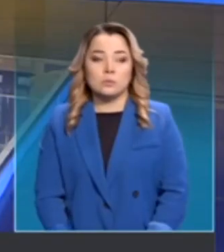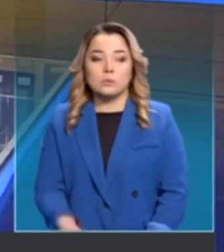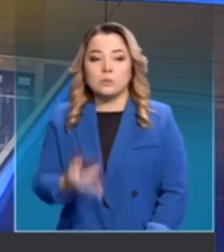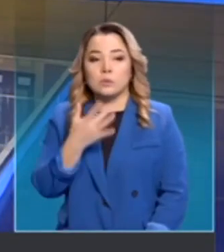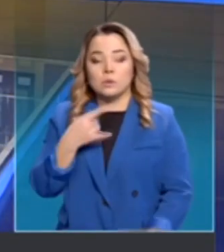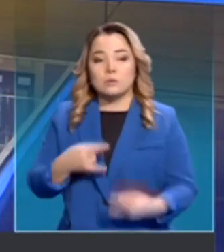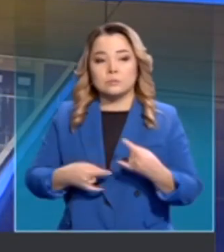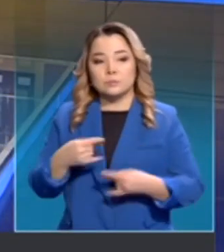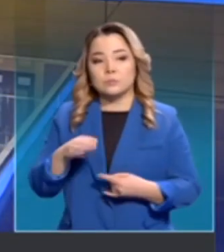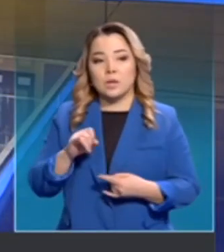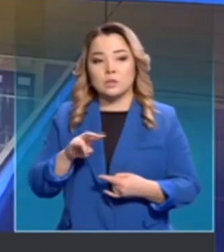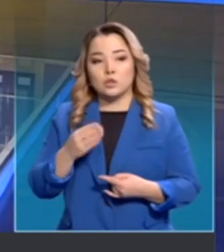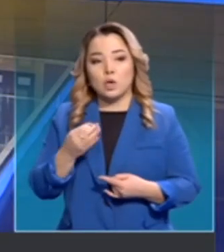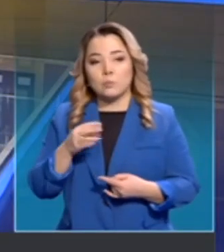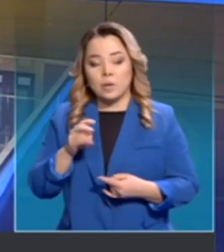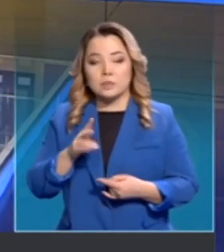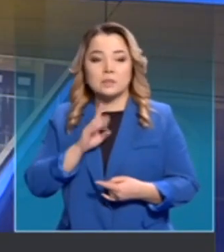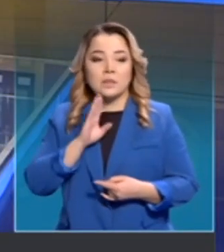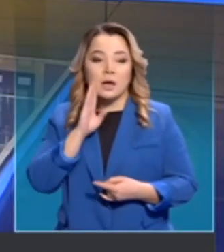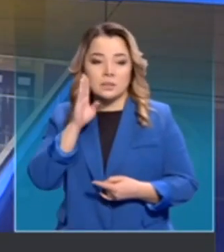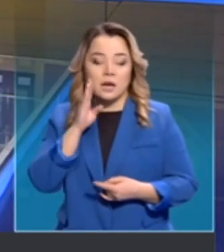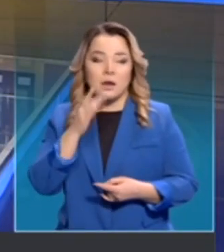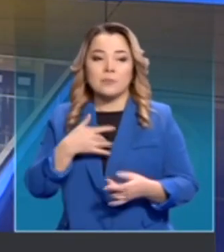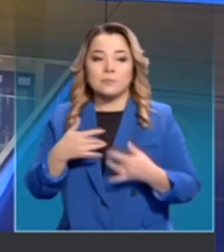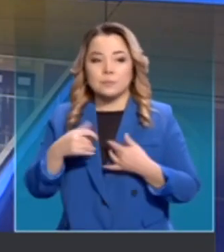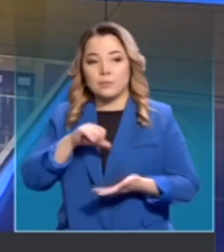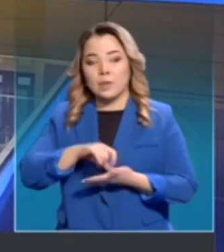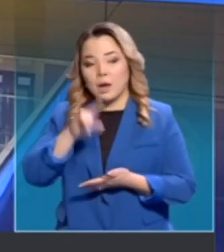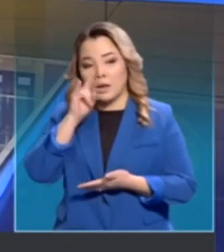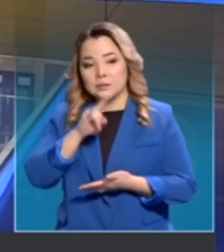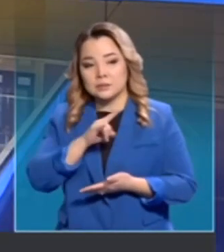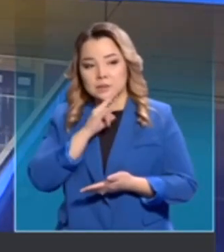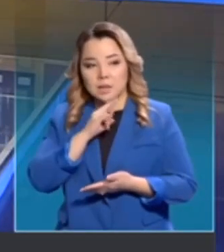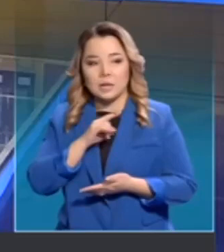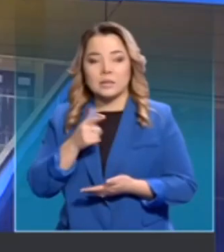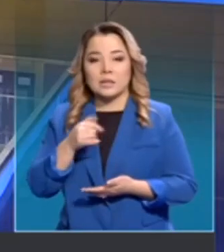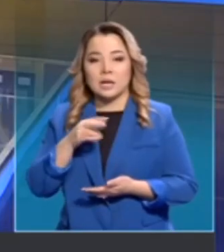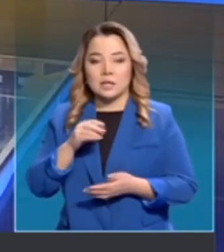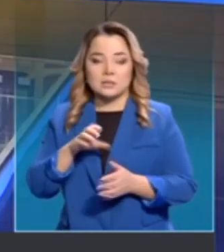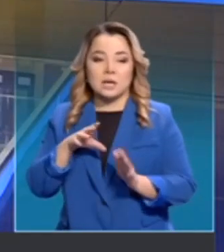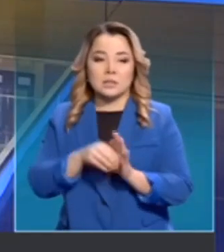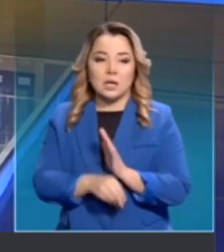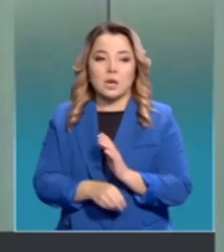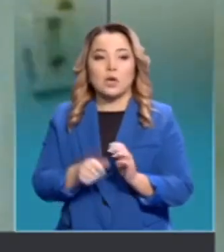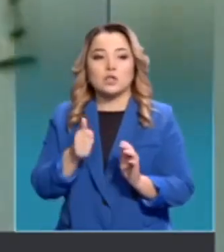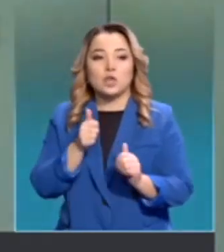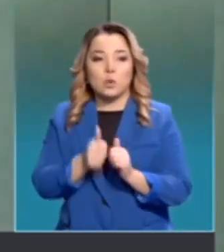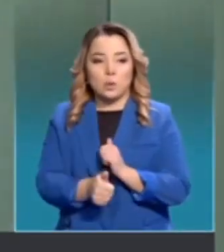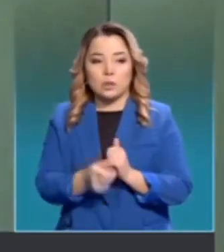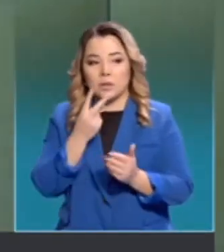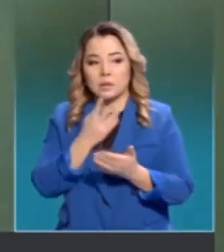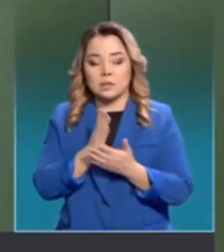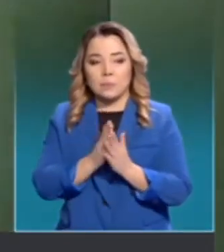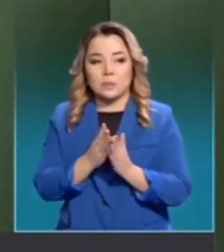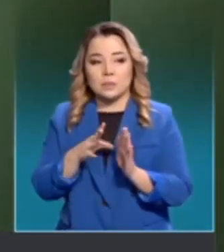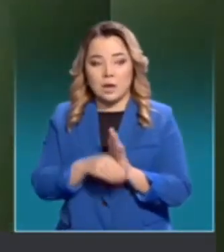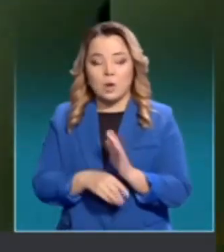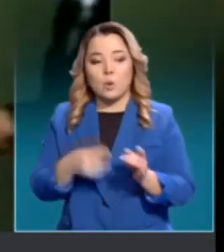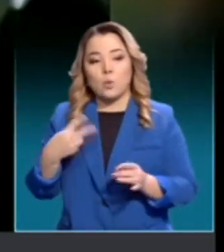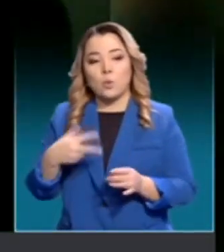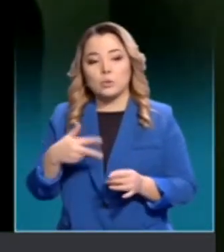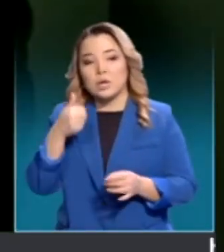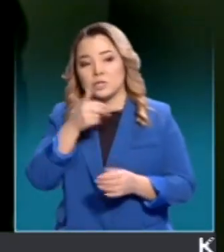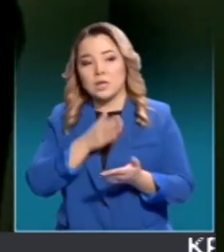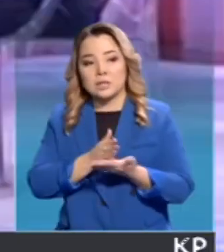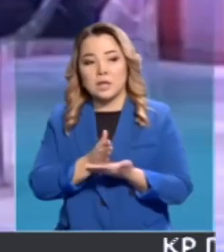Ұлттық арнаның Таң Шолпан таңғы ақпараттық сазды бағдарламасы Қазақстанның Гиннес рекордтар кітабына енді. Бүгін 30 жылдық мерейтойын атап өтіп